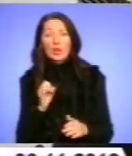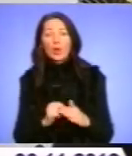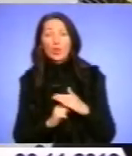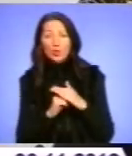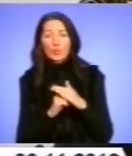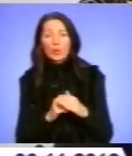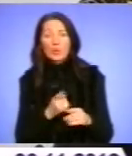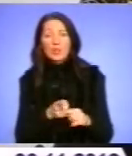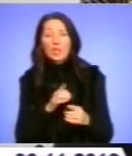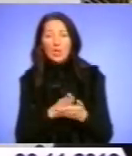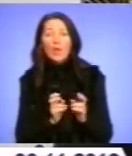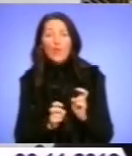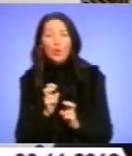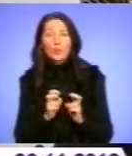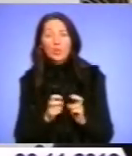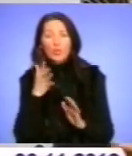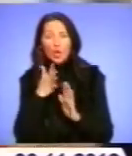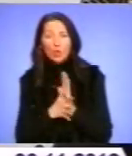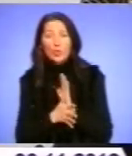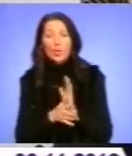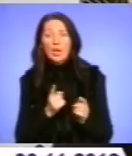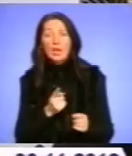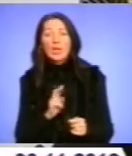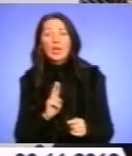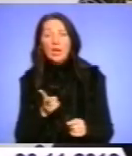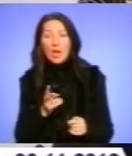основа це є виробництво. Розумієте, хоч яке воно,